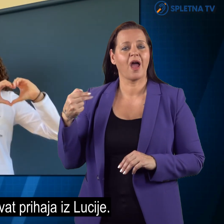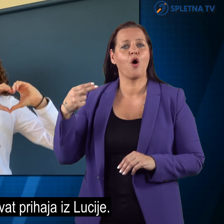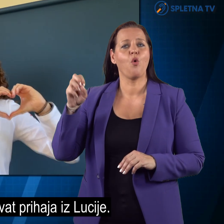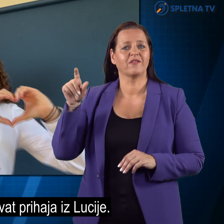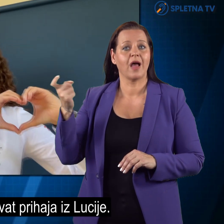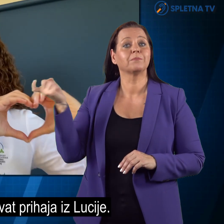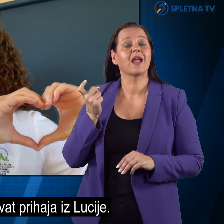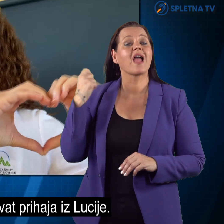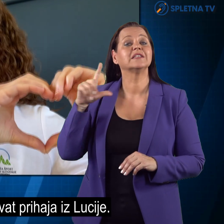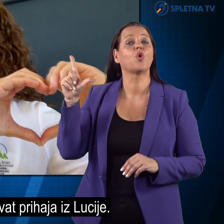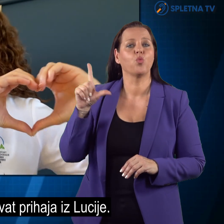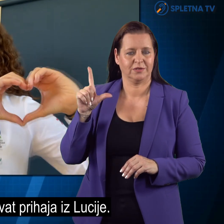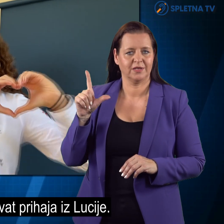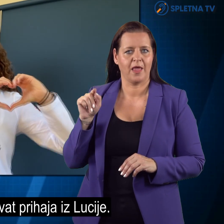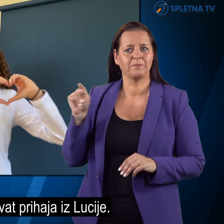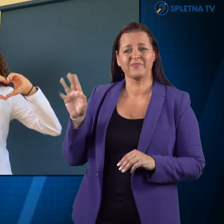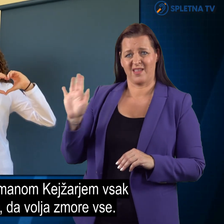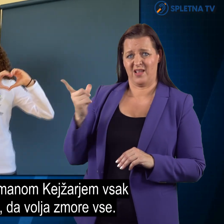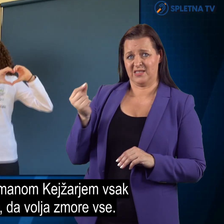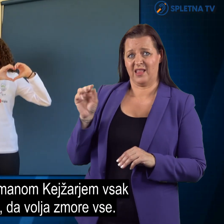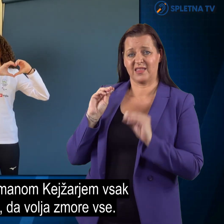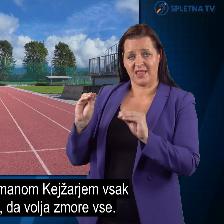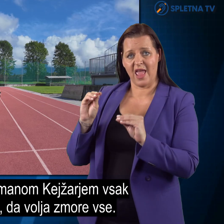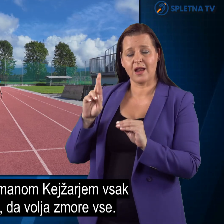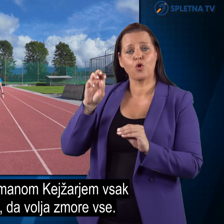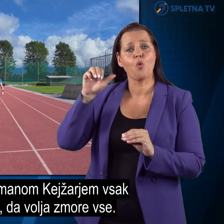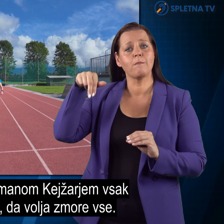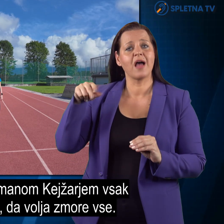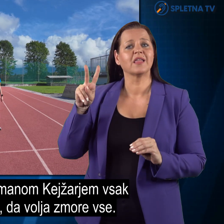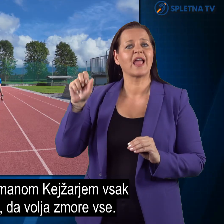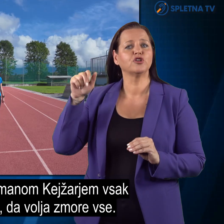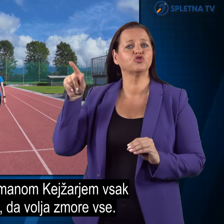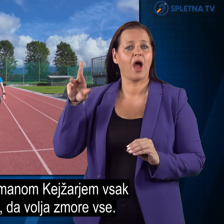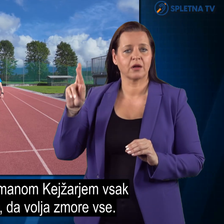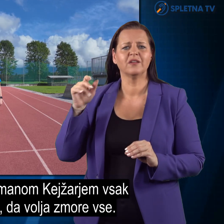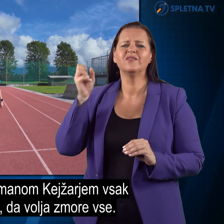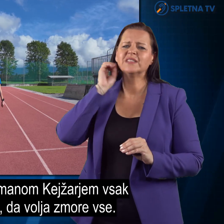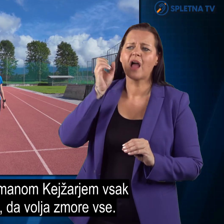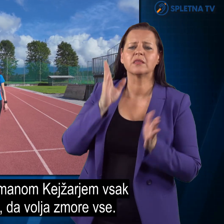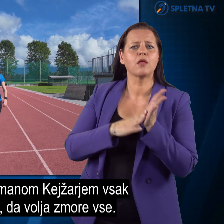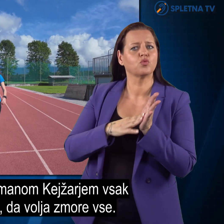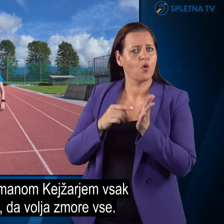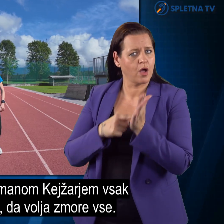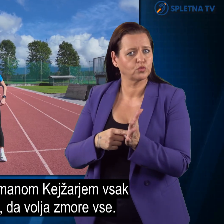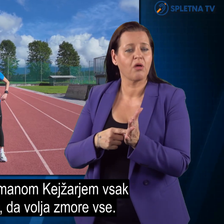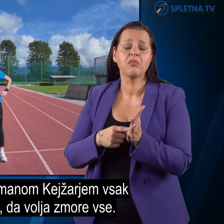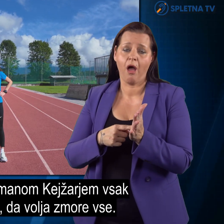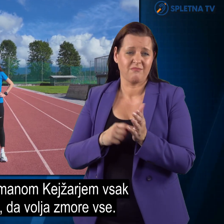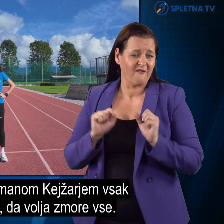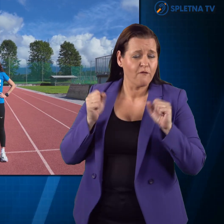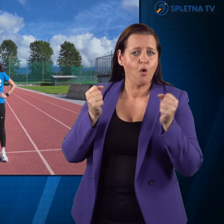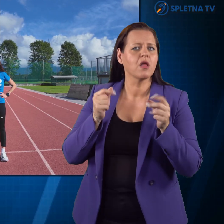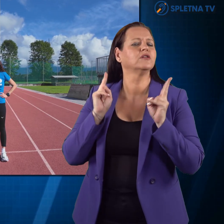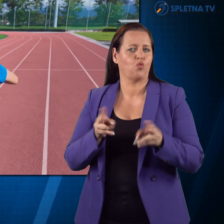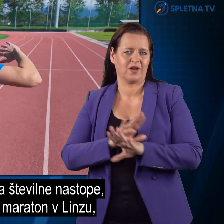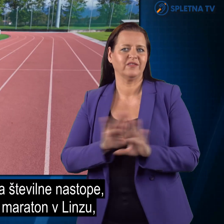Viktorija Horvat prihaja iz Lucije. S trenerjem Romanom Kejžarjem vsak dan dokazuje, da volja zmore